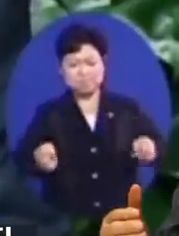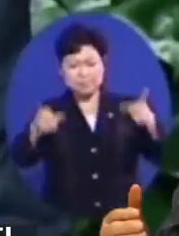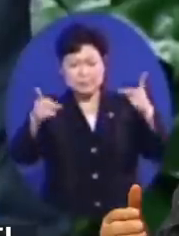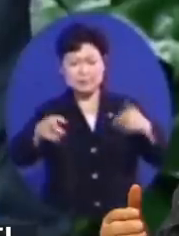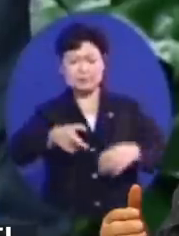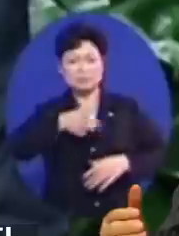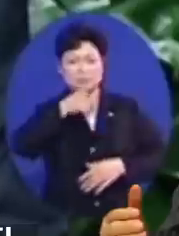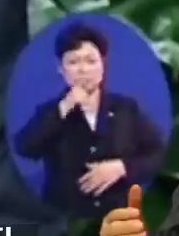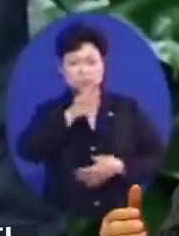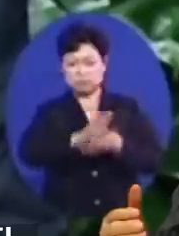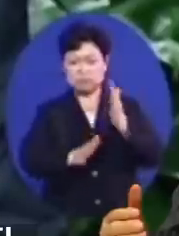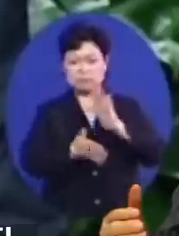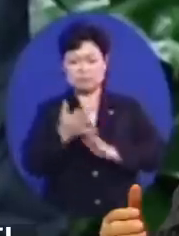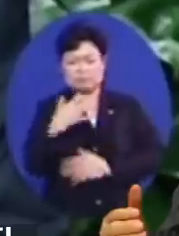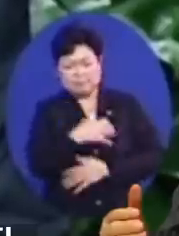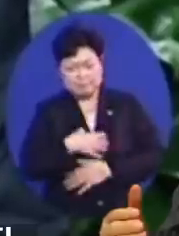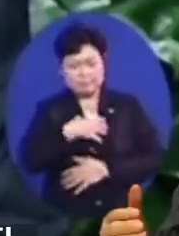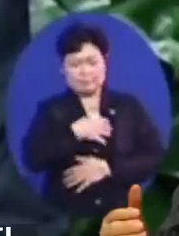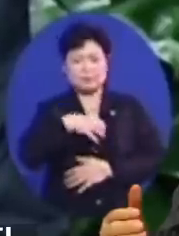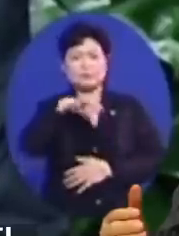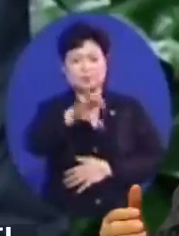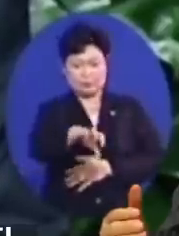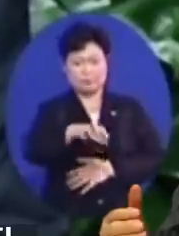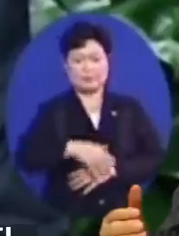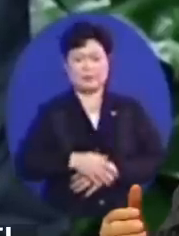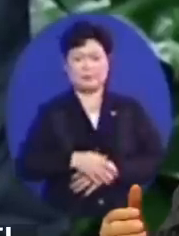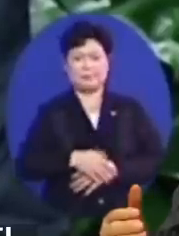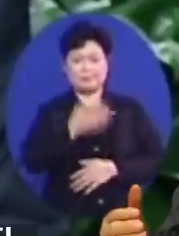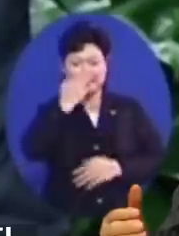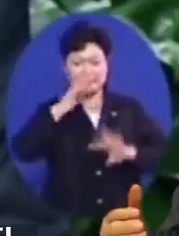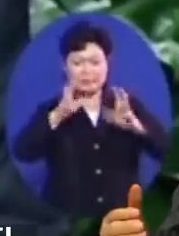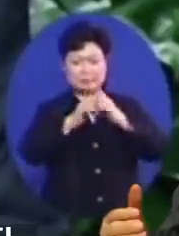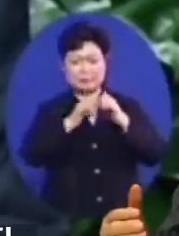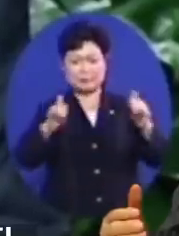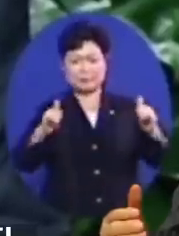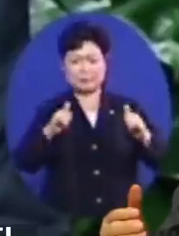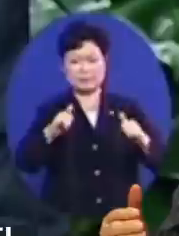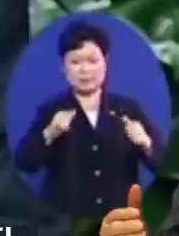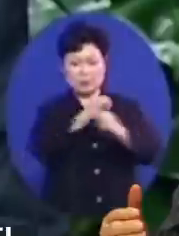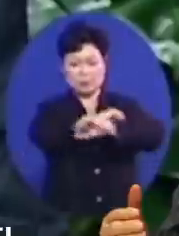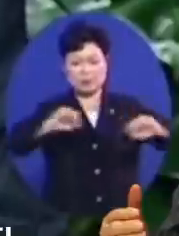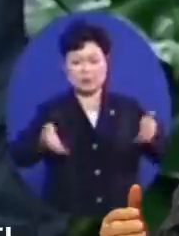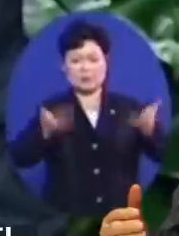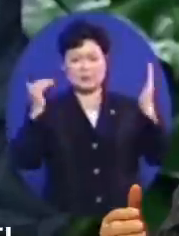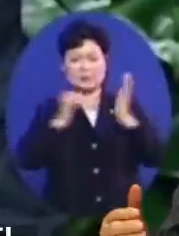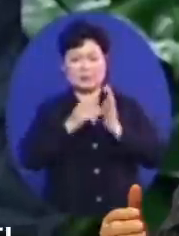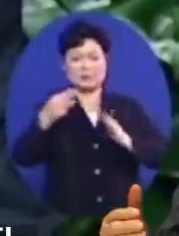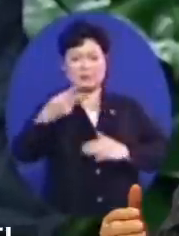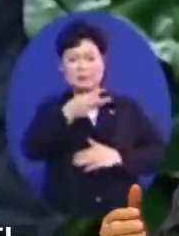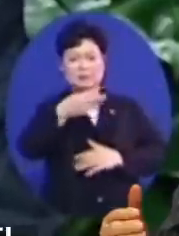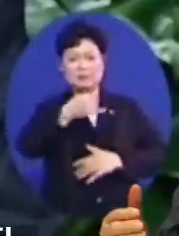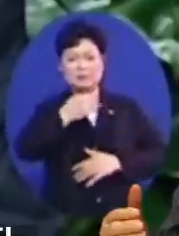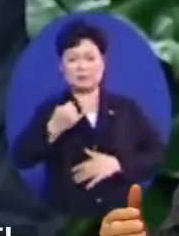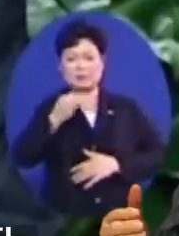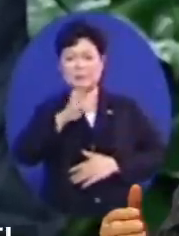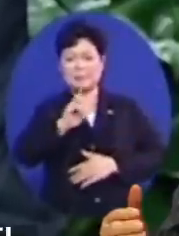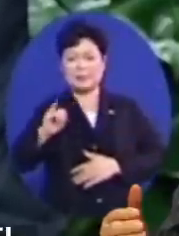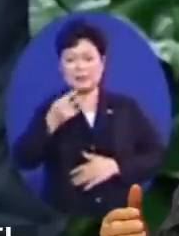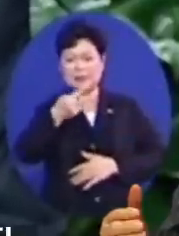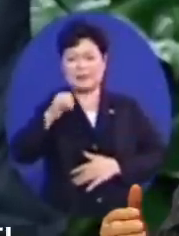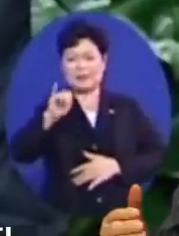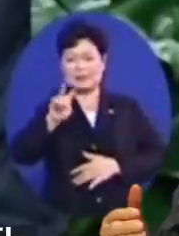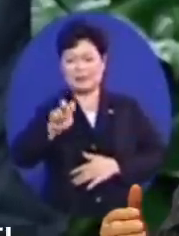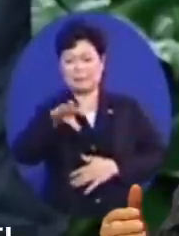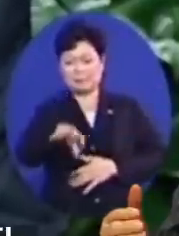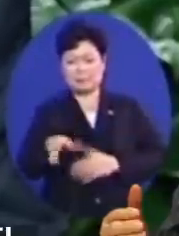굉장히 괴롭습니다. 그들이 광야를 지나 르비딤이라는 한 곳에 왔을 때 백성들이 다